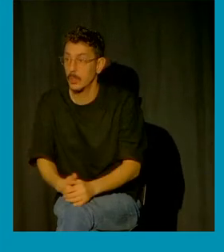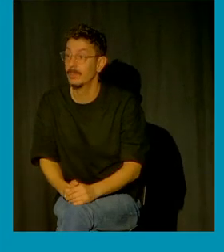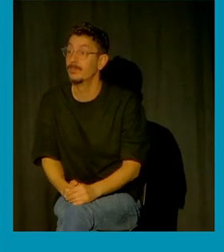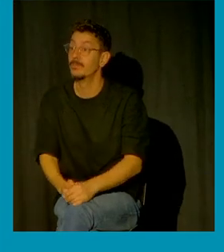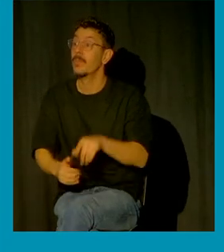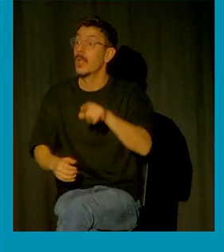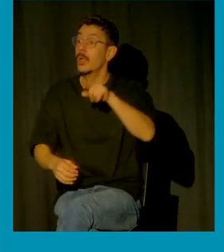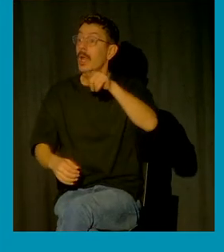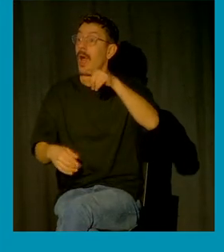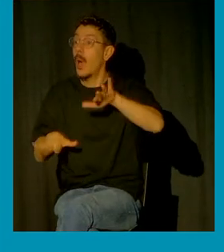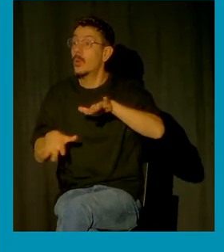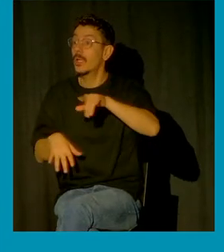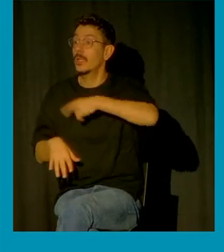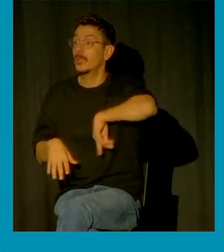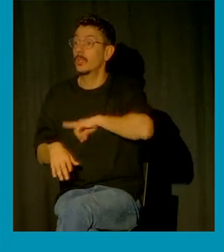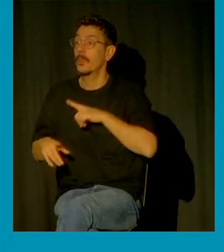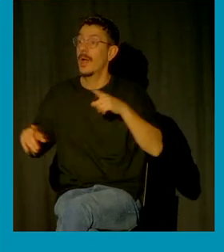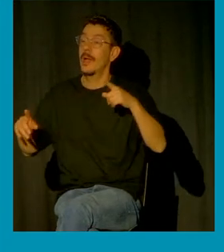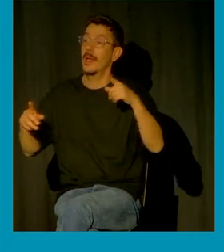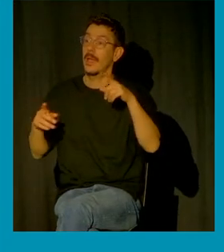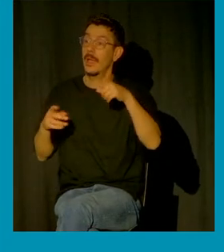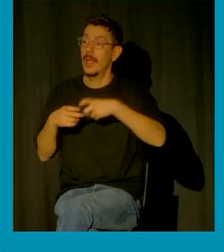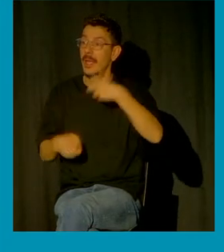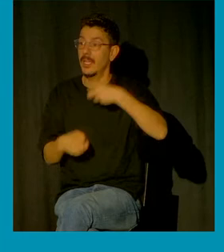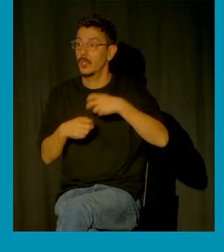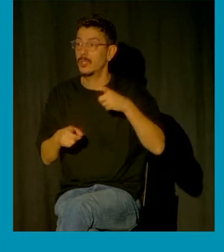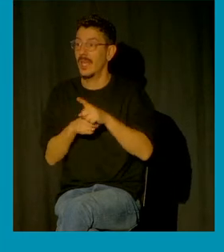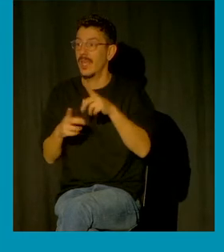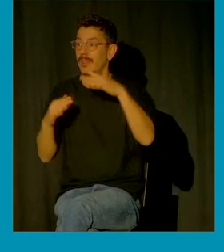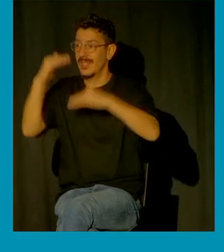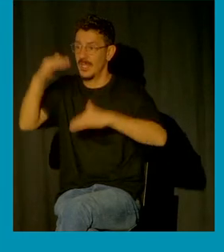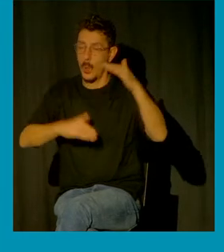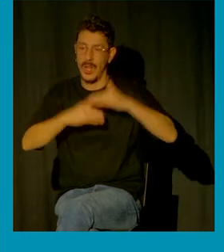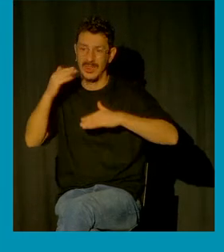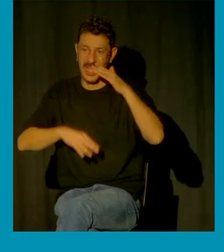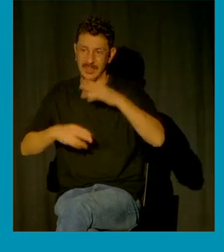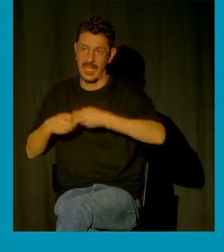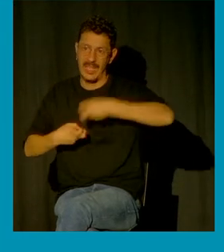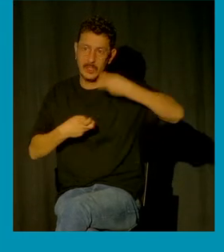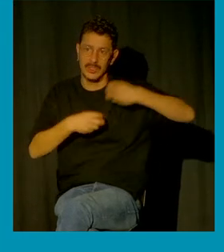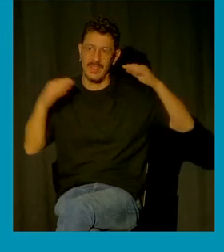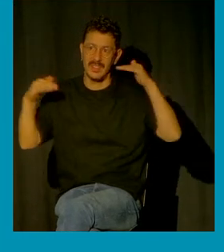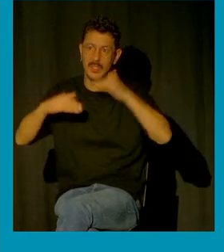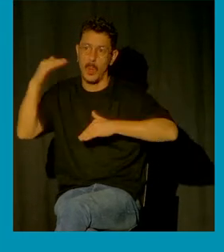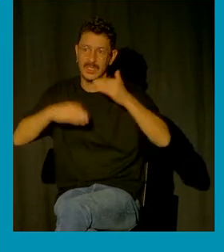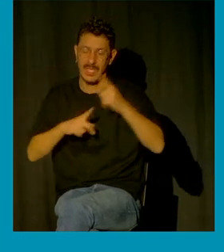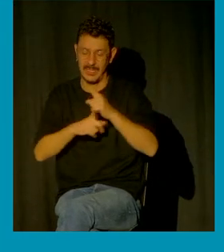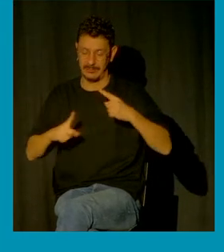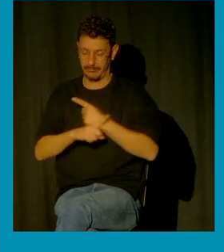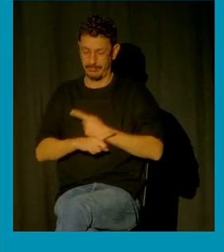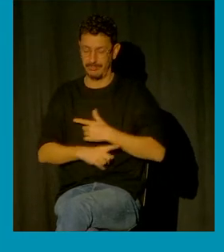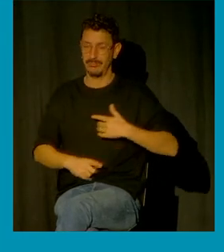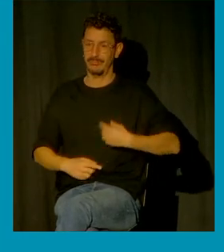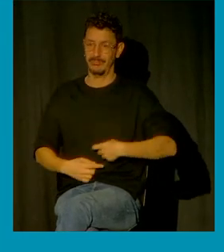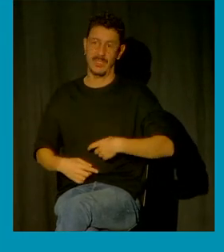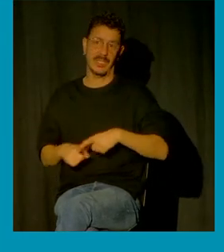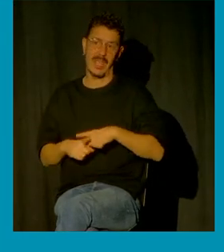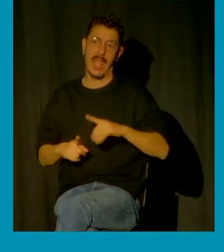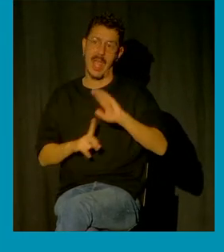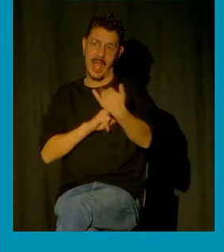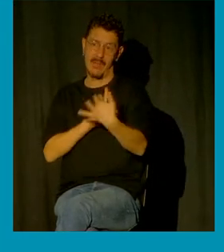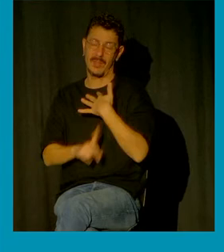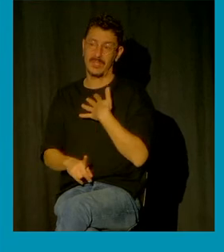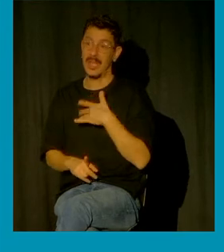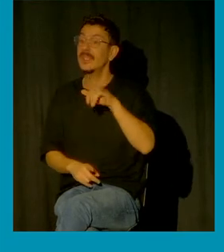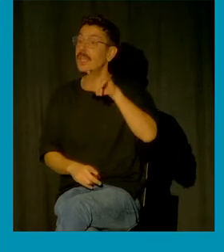i al mateix temps reforçar la coordinació interinstitucional intersectorial l'equitat territorial i també